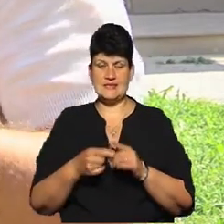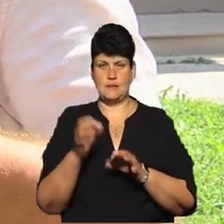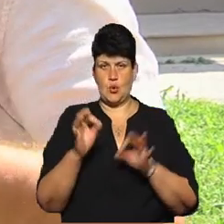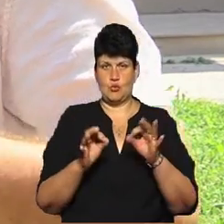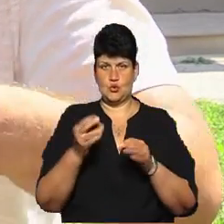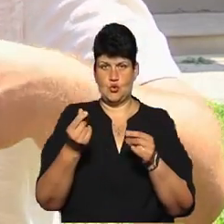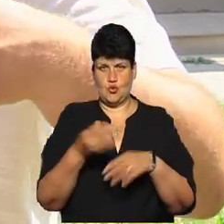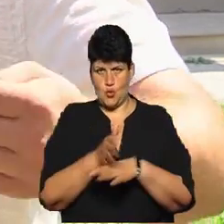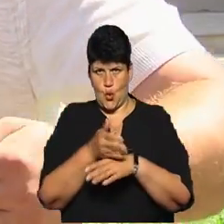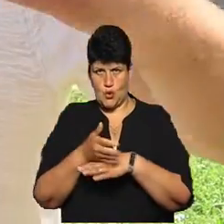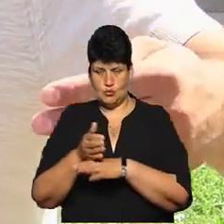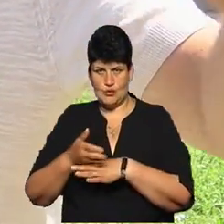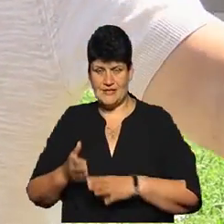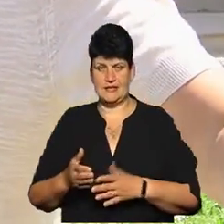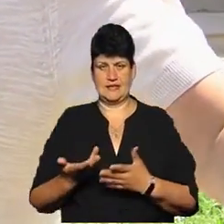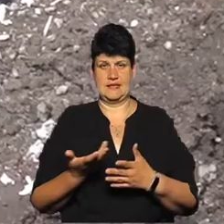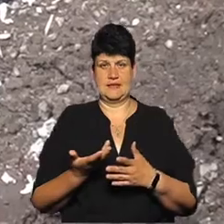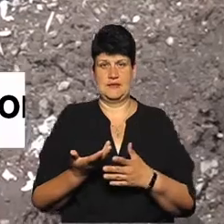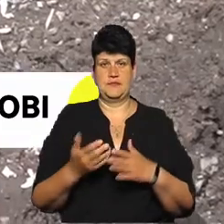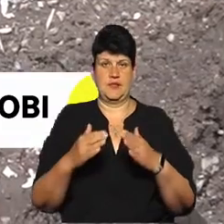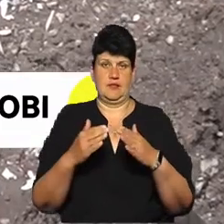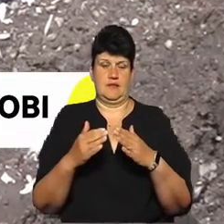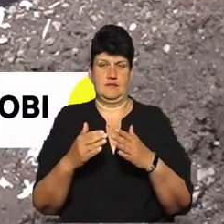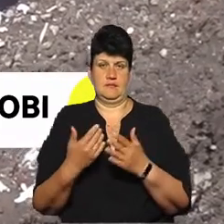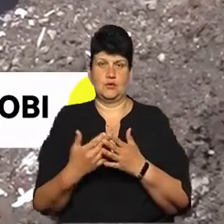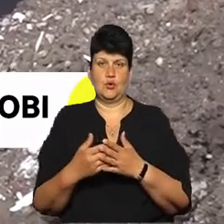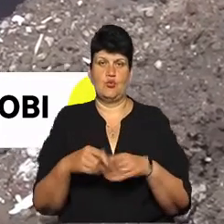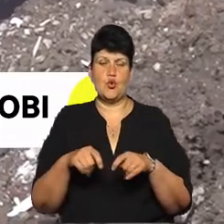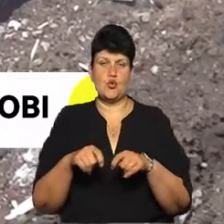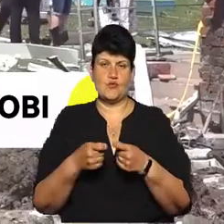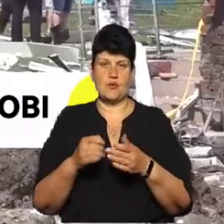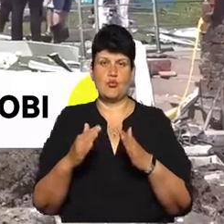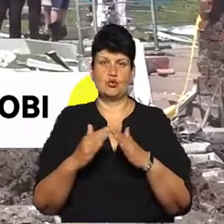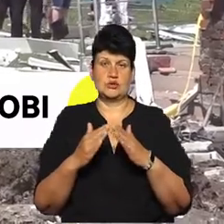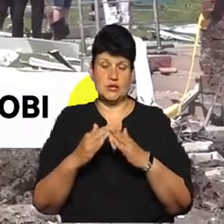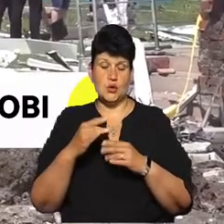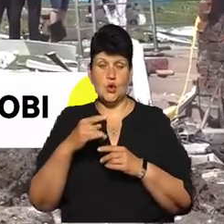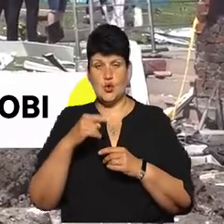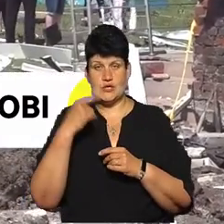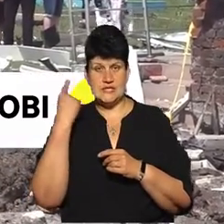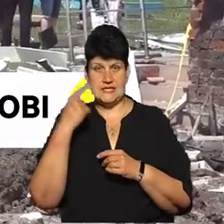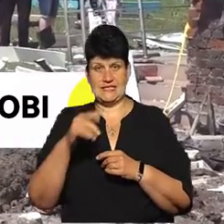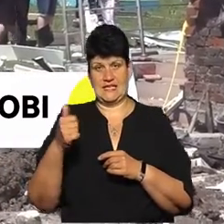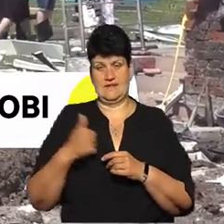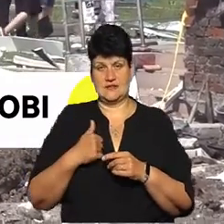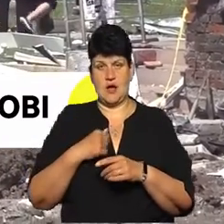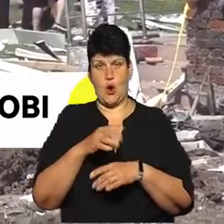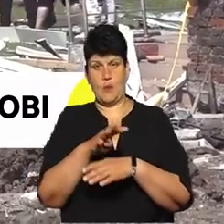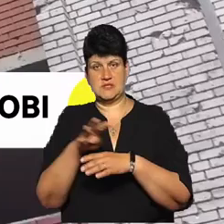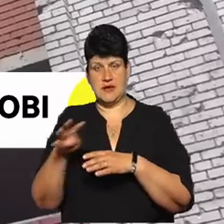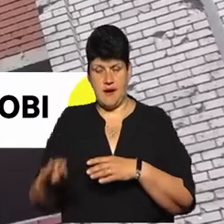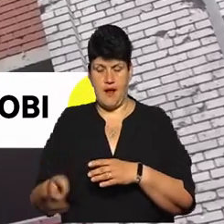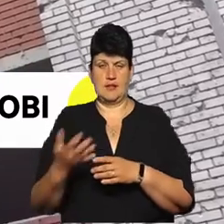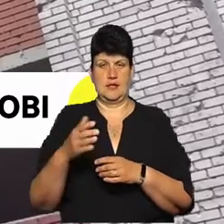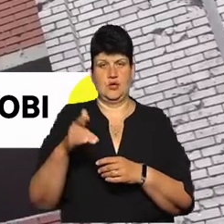собі розподілять між ступенем руйнувань будинків. Нагадаю, російські війська обстріляли Чортків 11 червня близько 22 години.